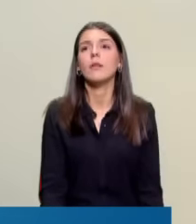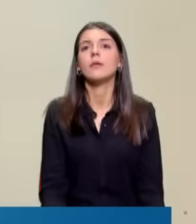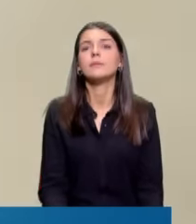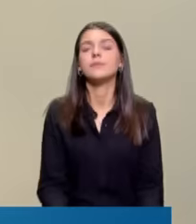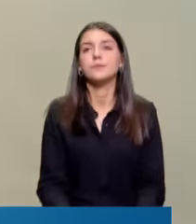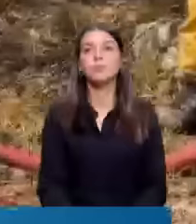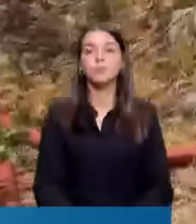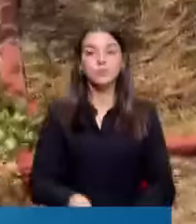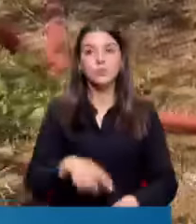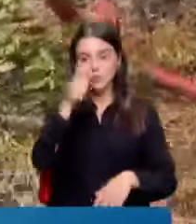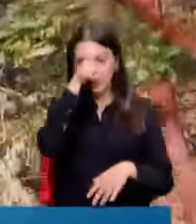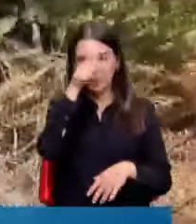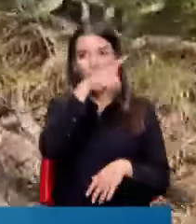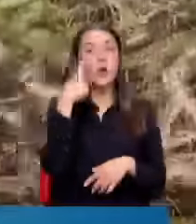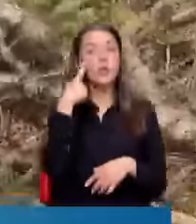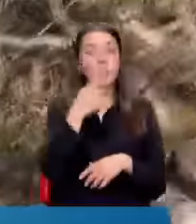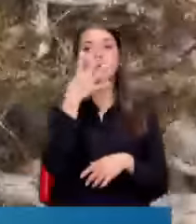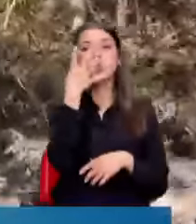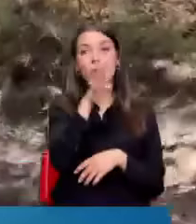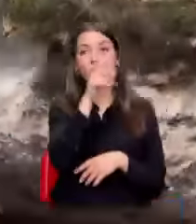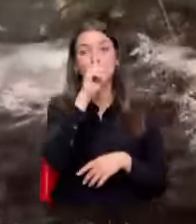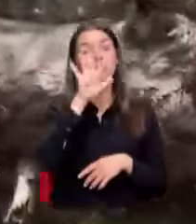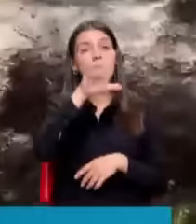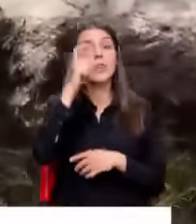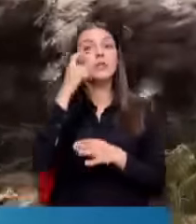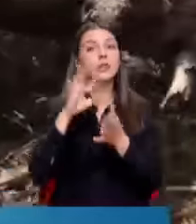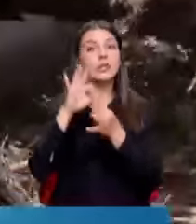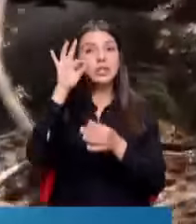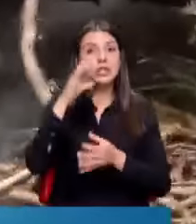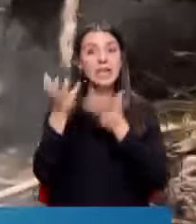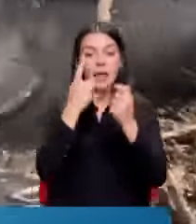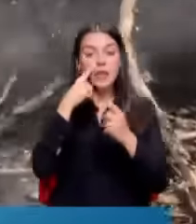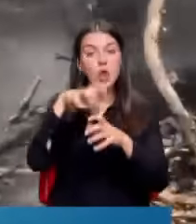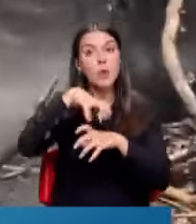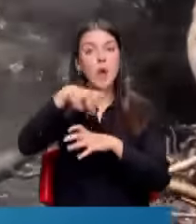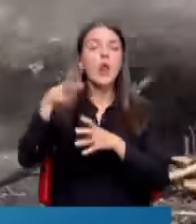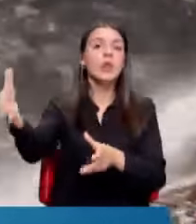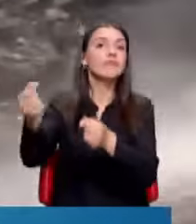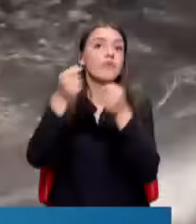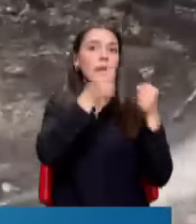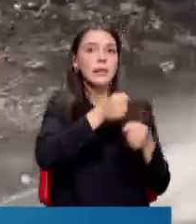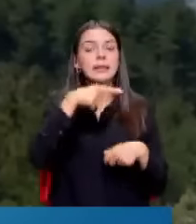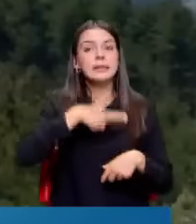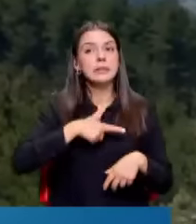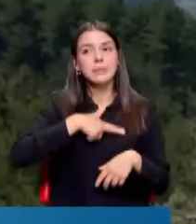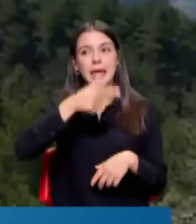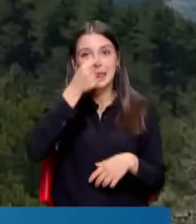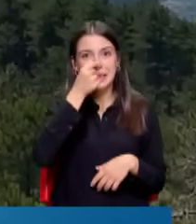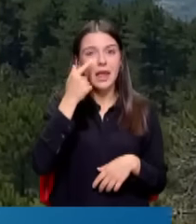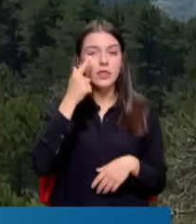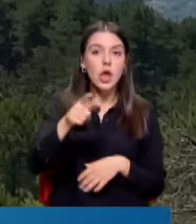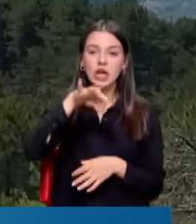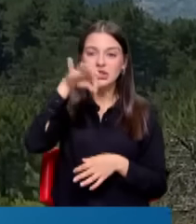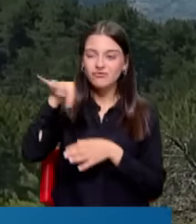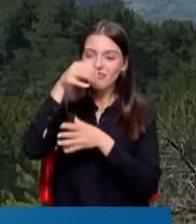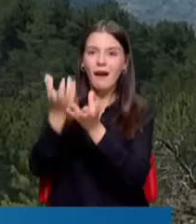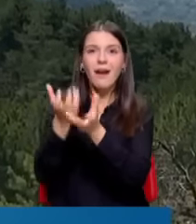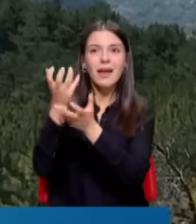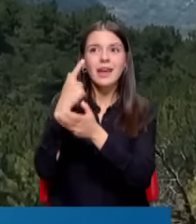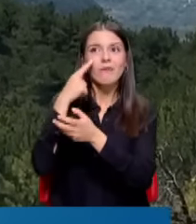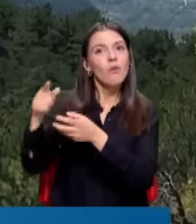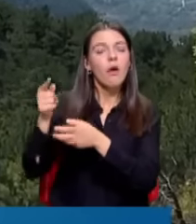Yurt genelinde 4159 kişi yangın bölgelerinden tahliye edildi. İzmir Tire'de yaktıkları semaverden yangın çıkaran 3